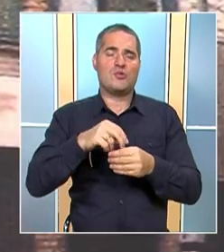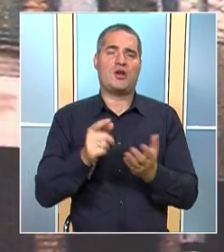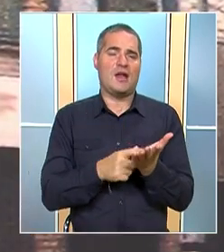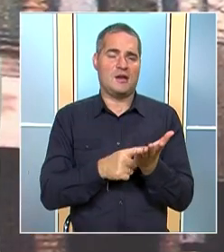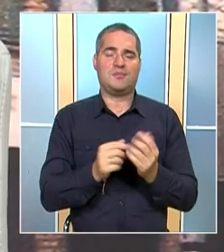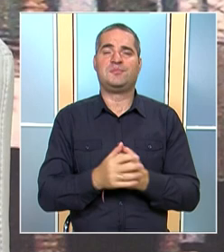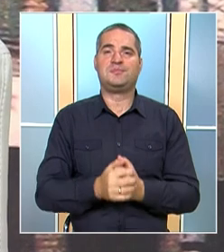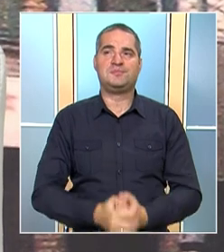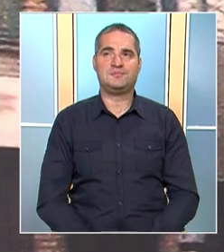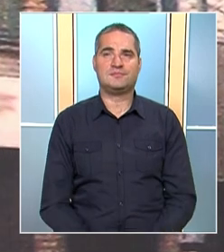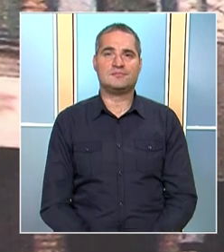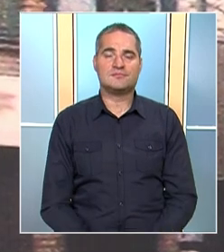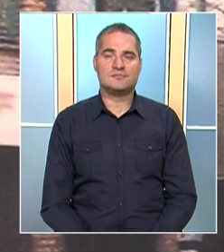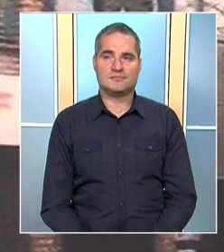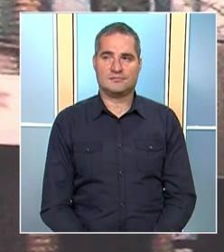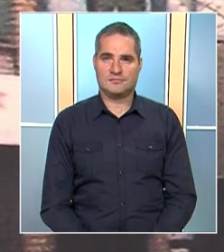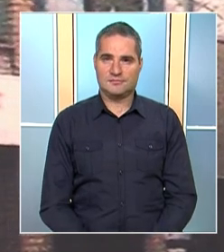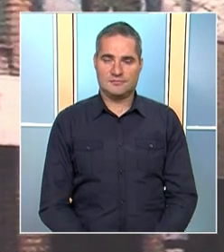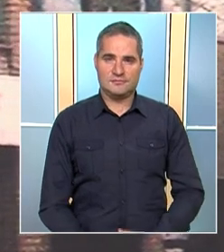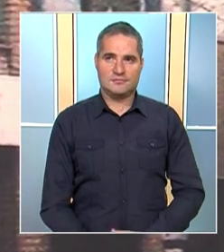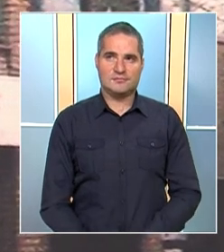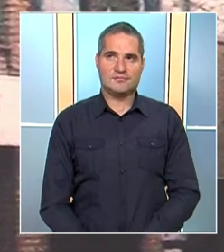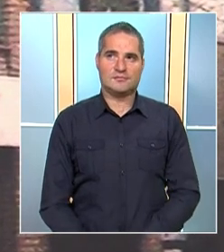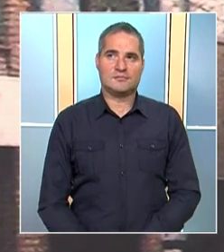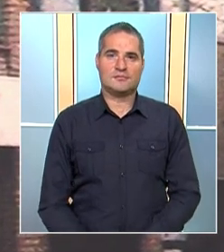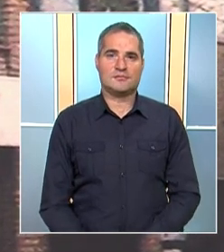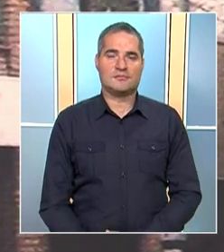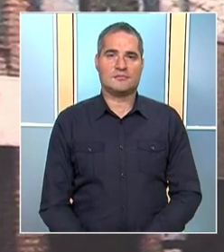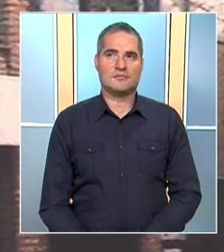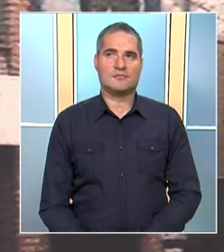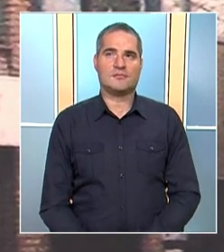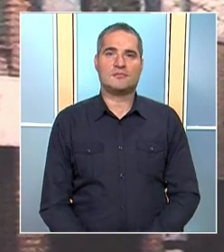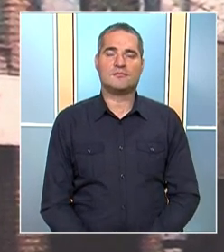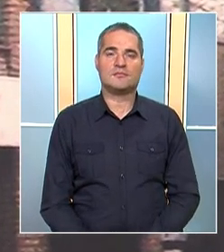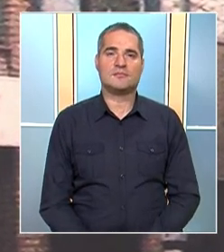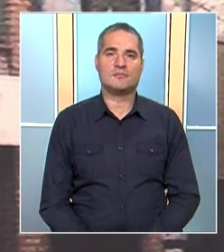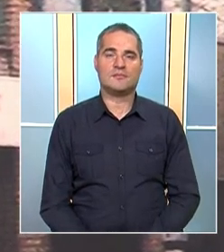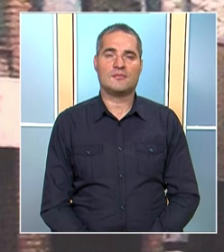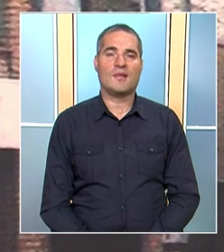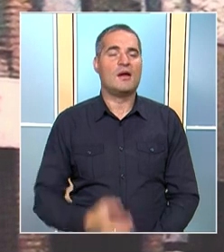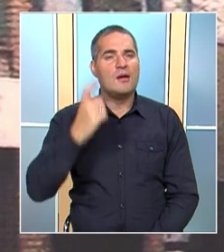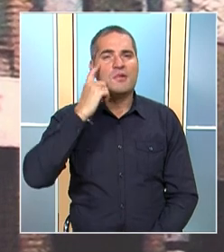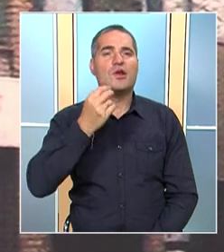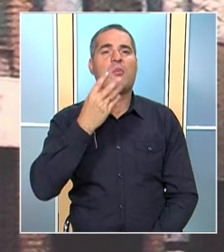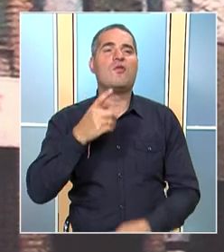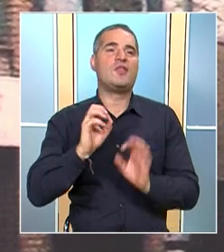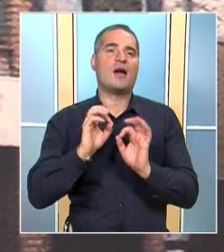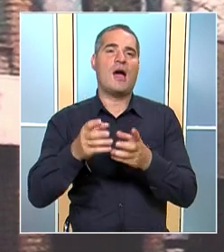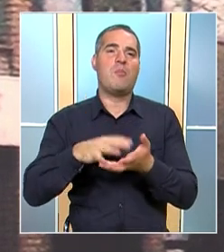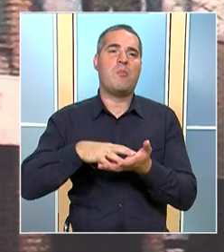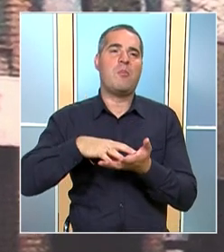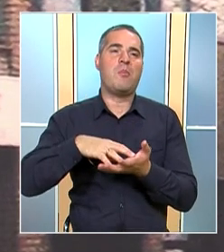кажем. И не мисля, че чак. Не, просто мисля, че е хубаво, защото така повече